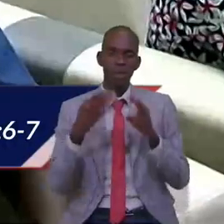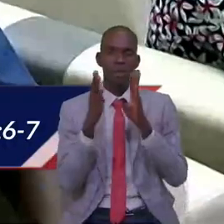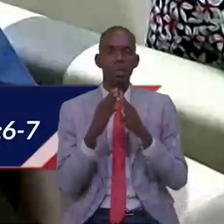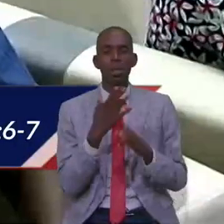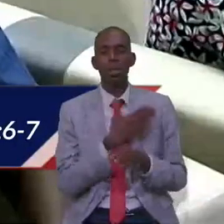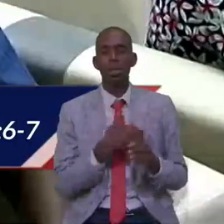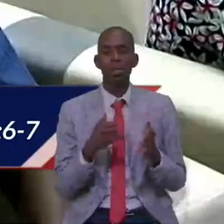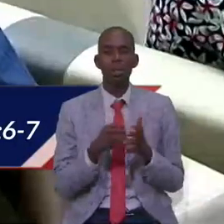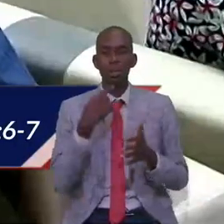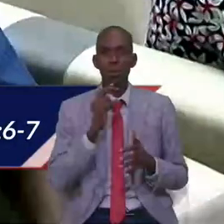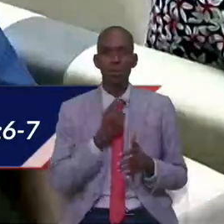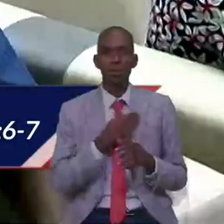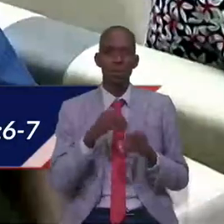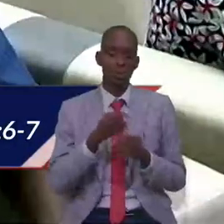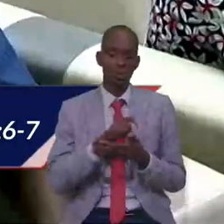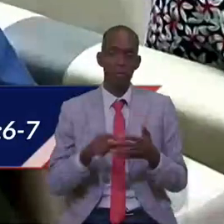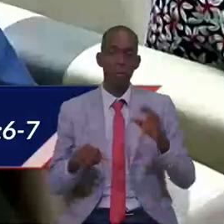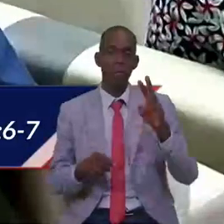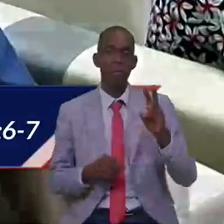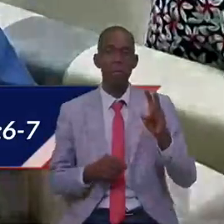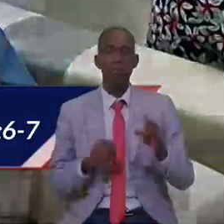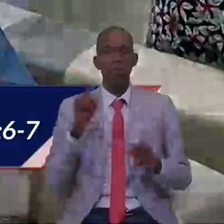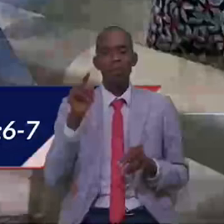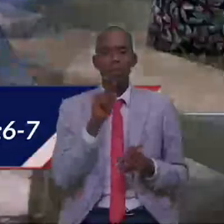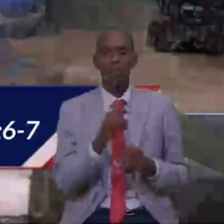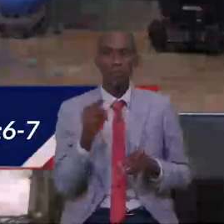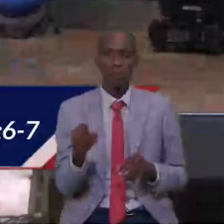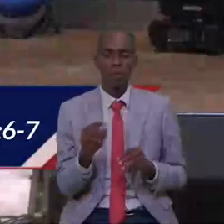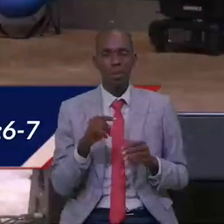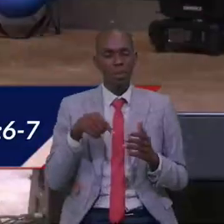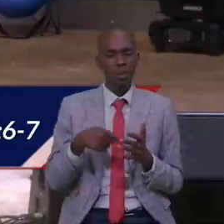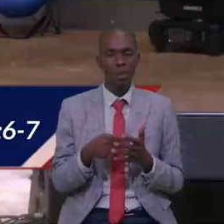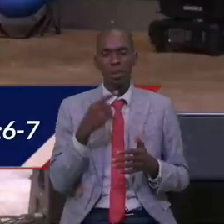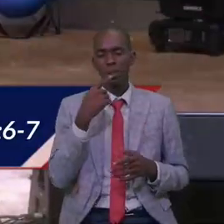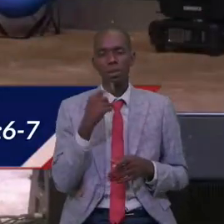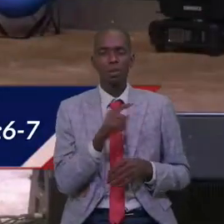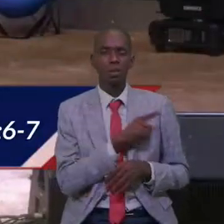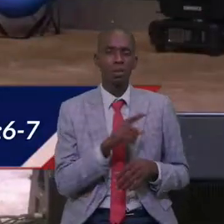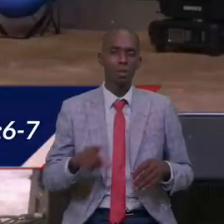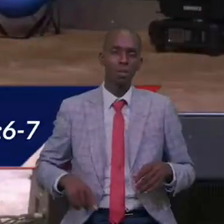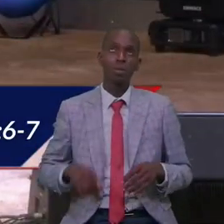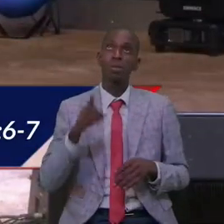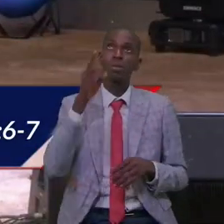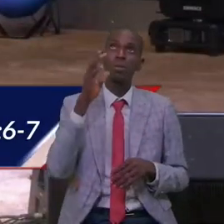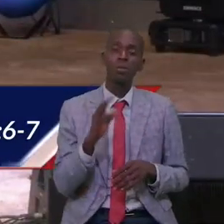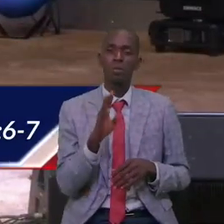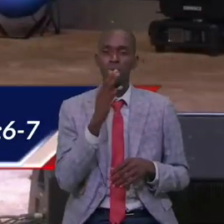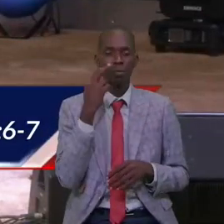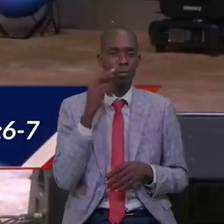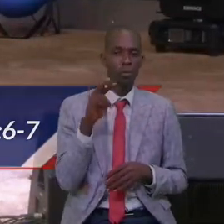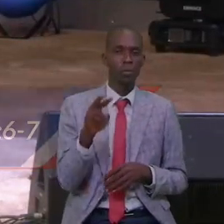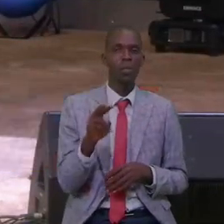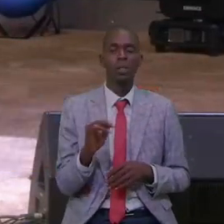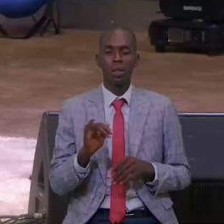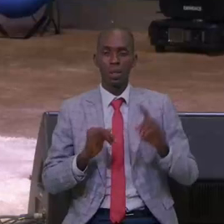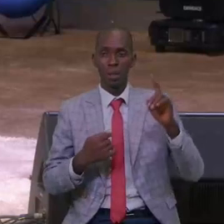verset 16, 16 dit, c'est pourquoi ainsi parle le Seigneur l'Éternel.